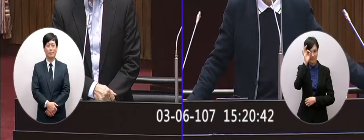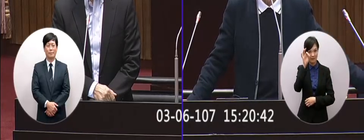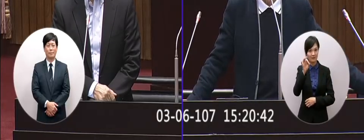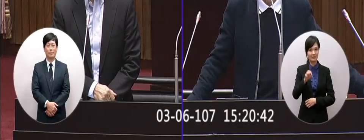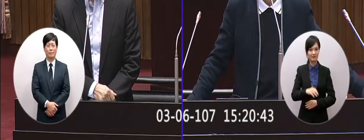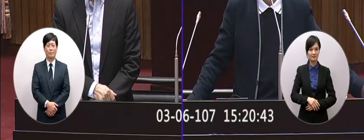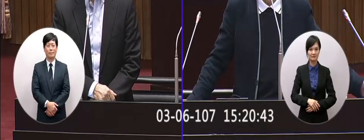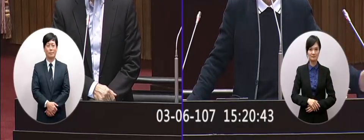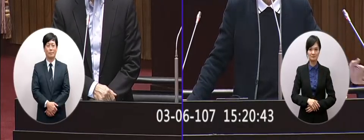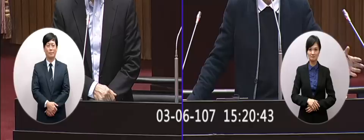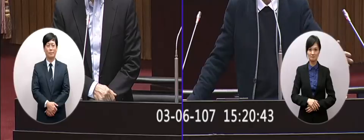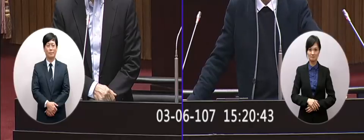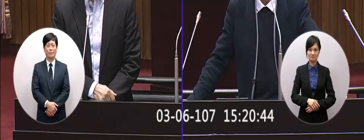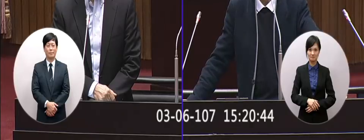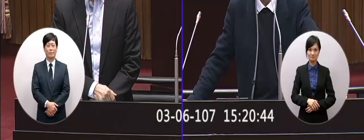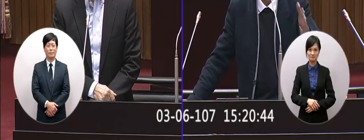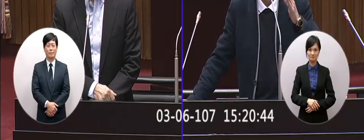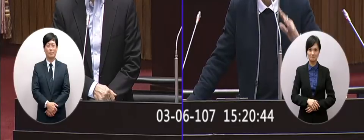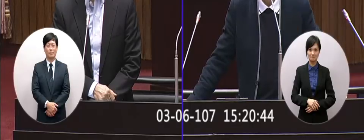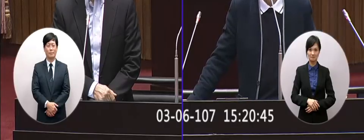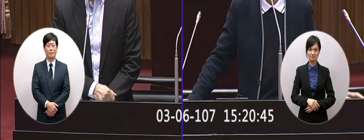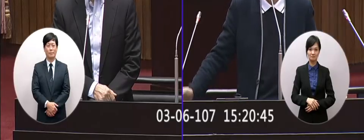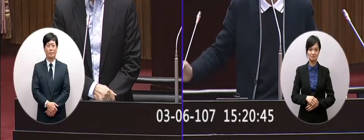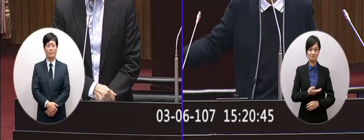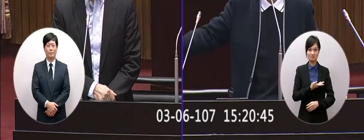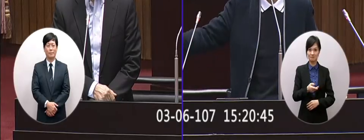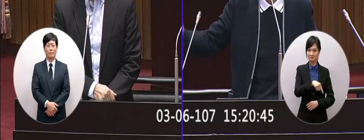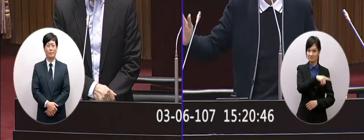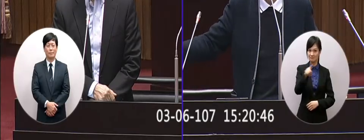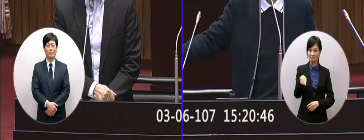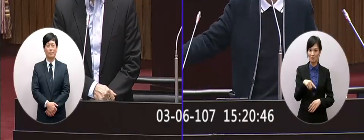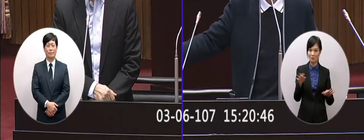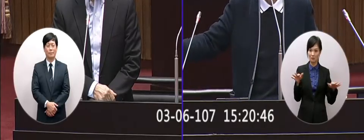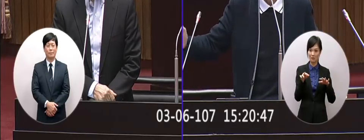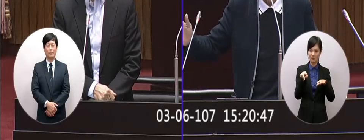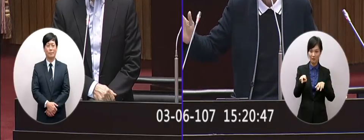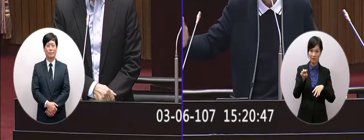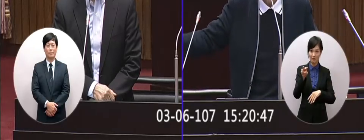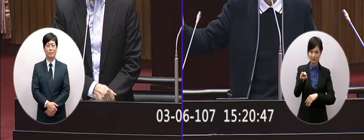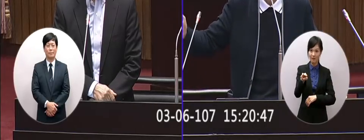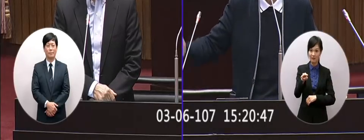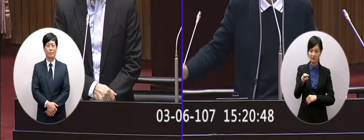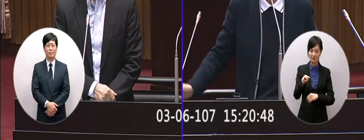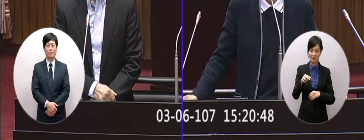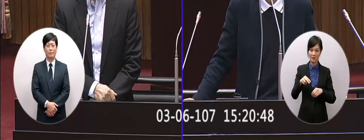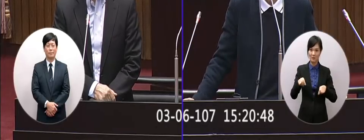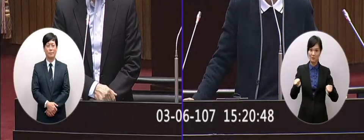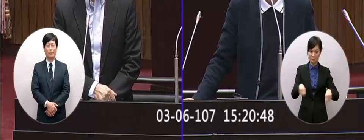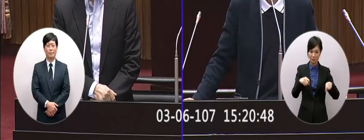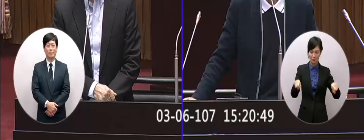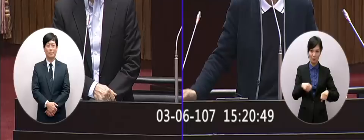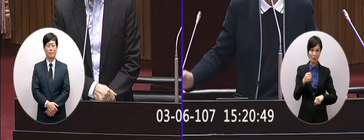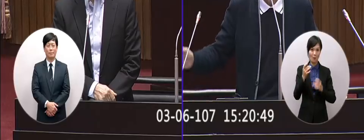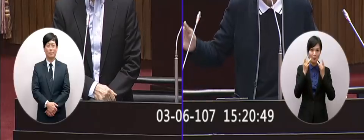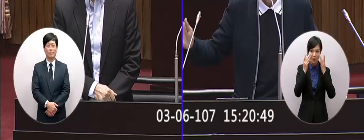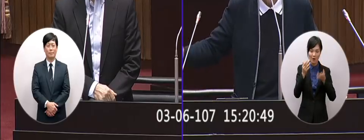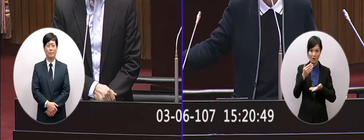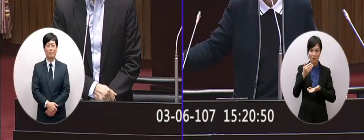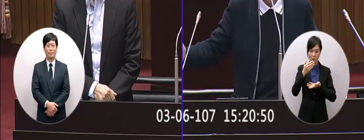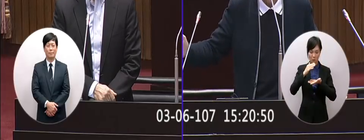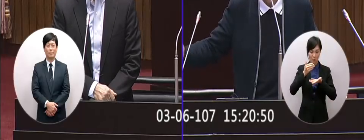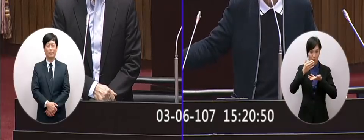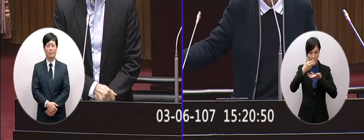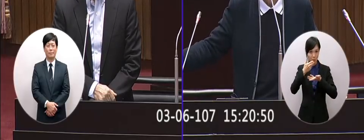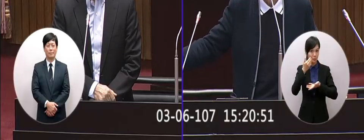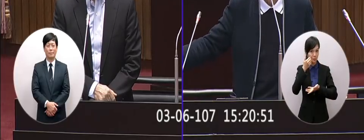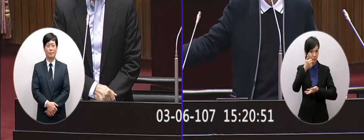安好表扬本客家来看到咱的客家菜、客家料理，安好是的客家菜。啊，本到南